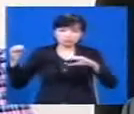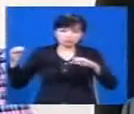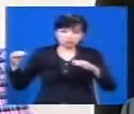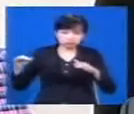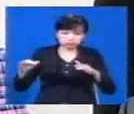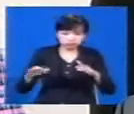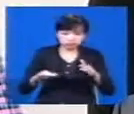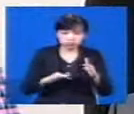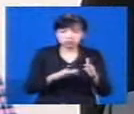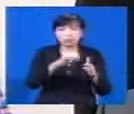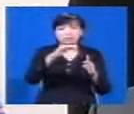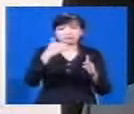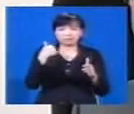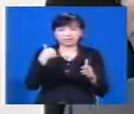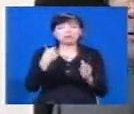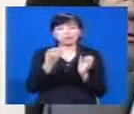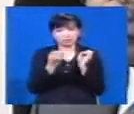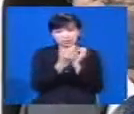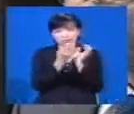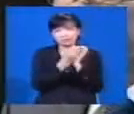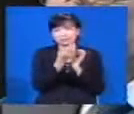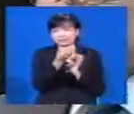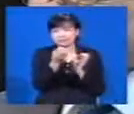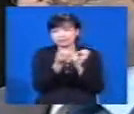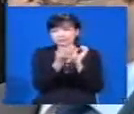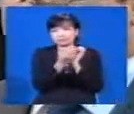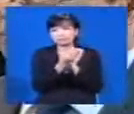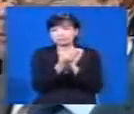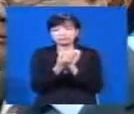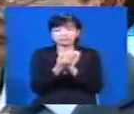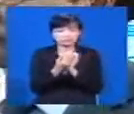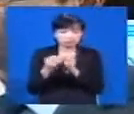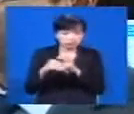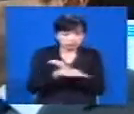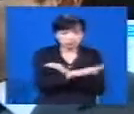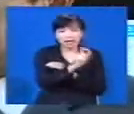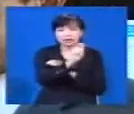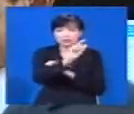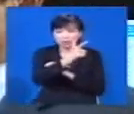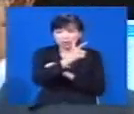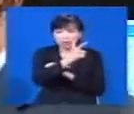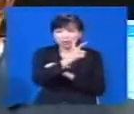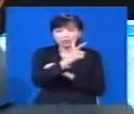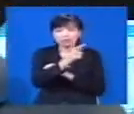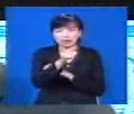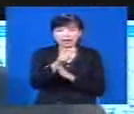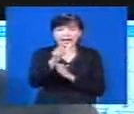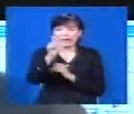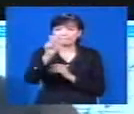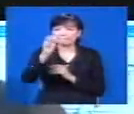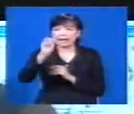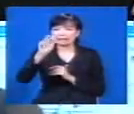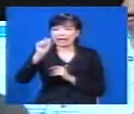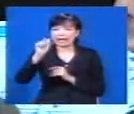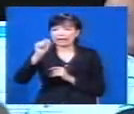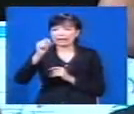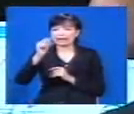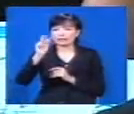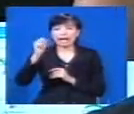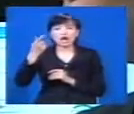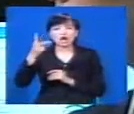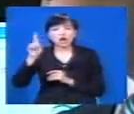นะครับตรงนั้นเนี่ยก็ส่งผลกระทบเพราะว่าจากพนัสนิคมไหลมาผ่านทองเนี่ยจะผ่านนิคมอุตสาหกรรมที่ชื่อว่าอมตะนครนิคมอมตะนคร